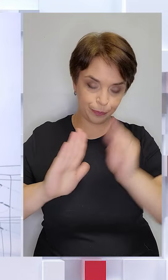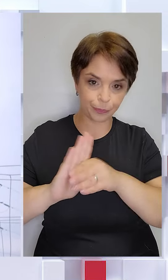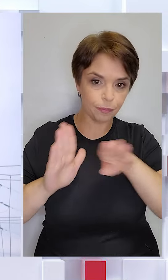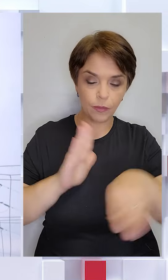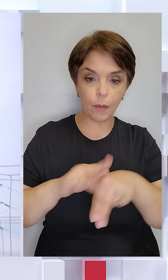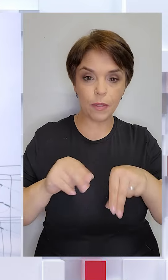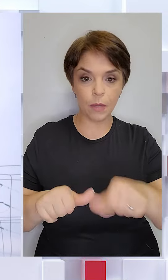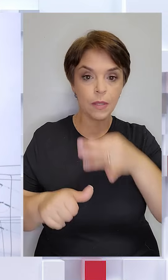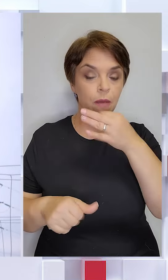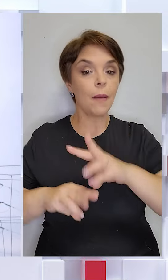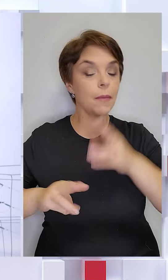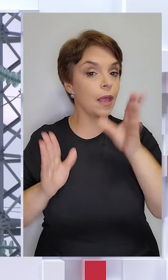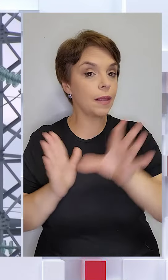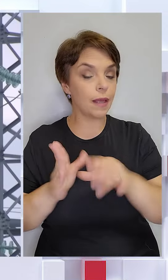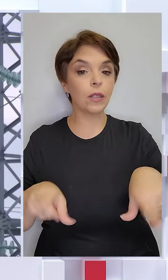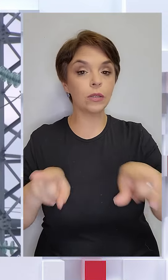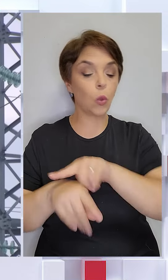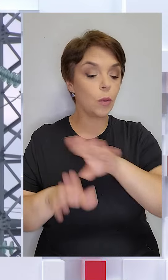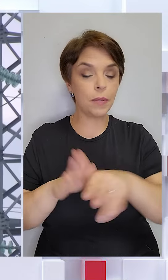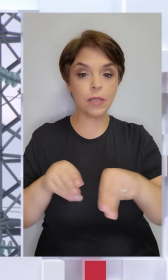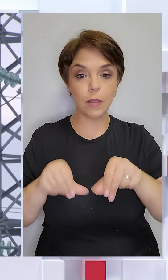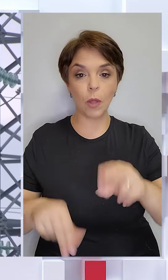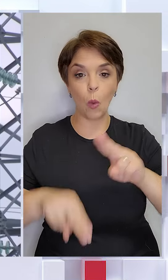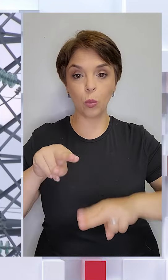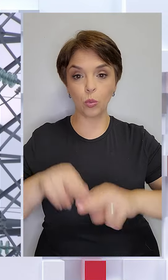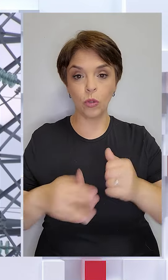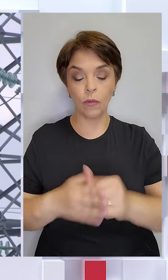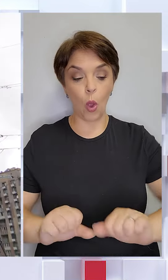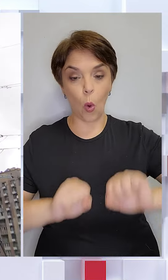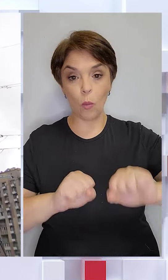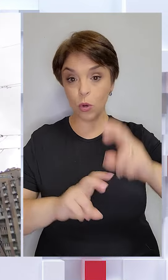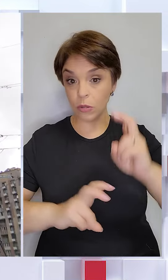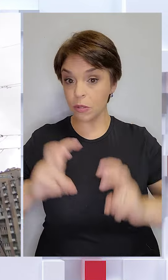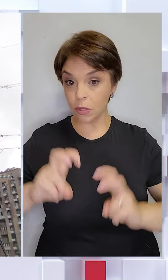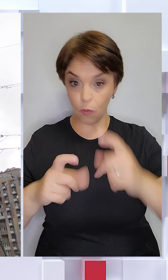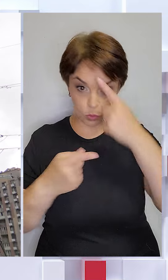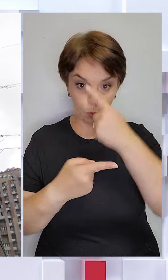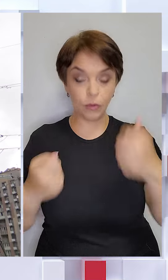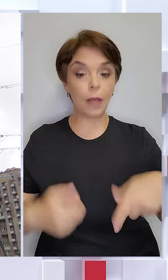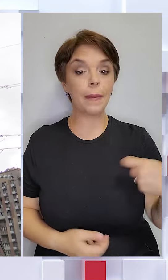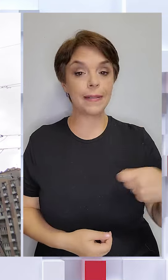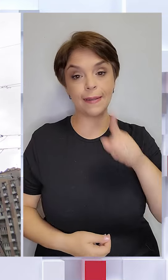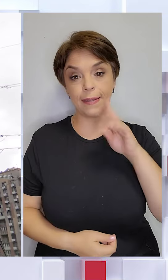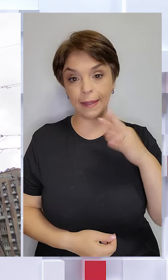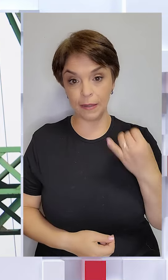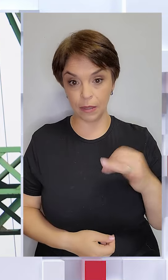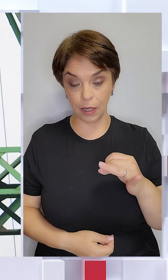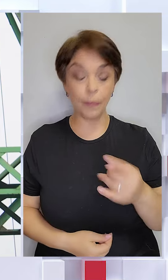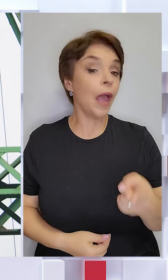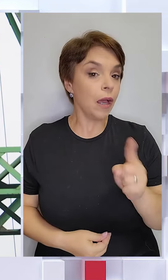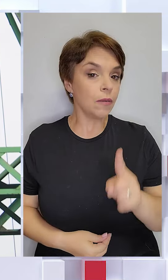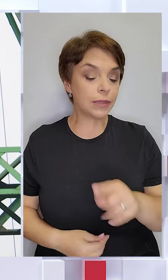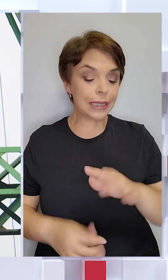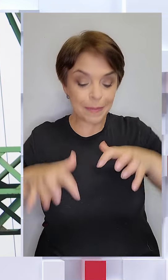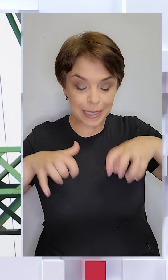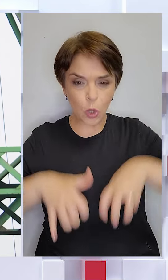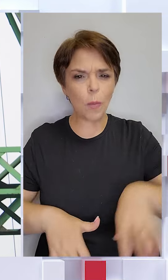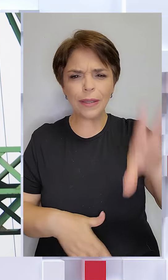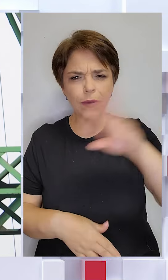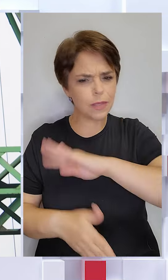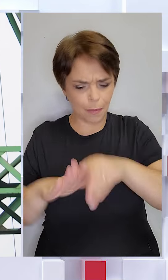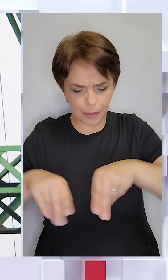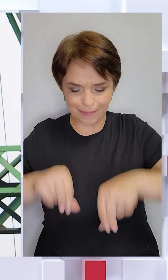землю, розповідали у Міненерго. Також під землею будують нові оборонні заводи, повідомив президент Зеленський. Утім, закопати геть